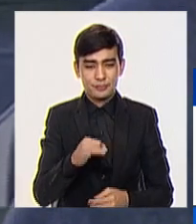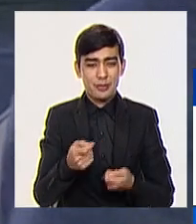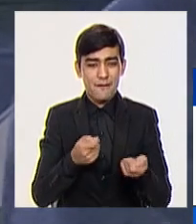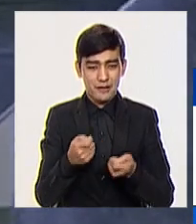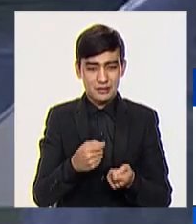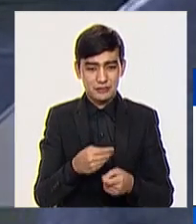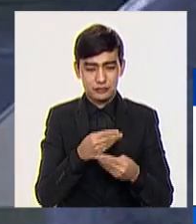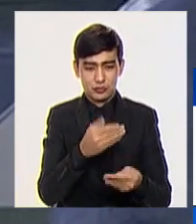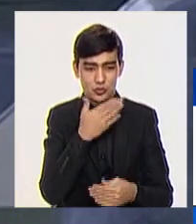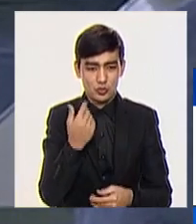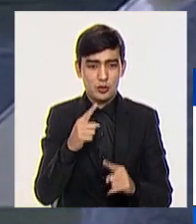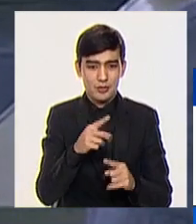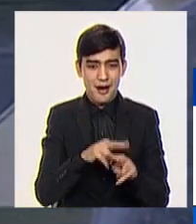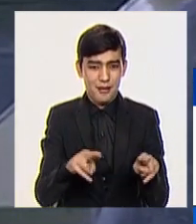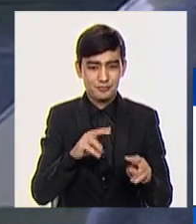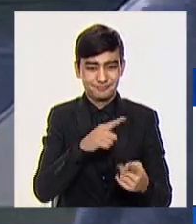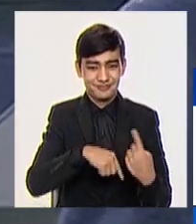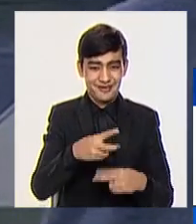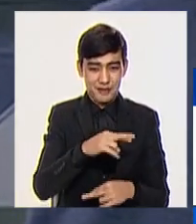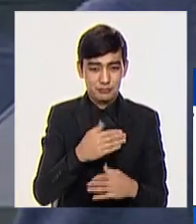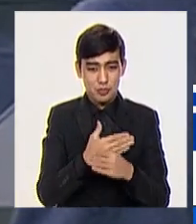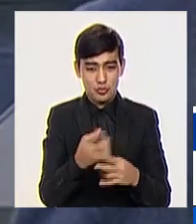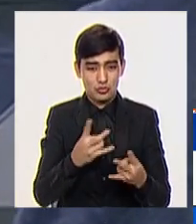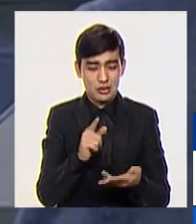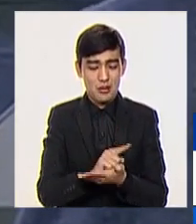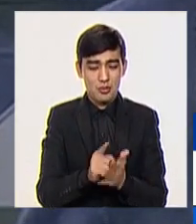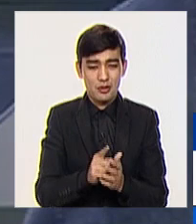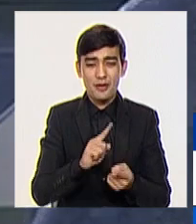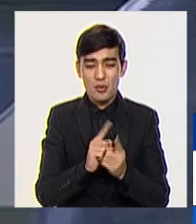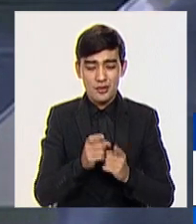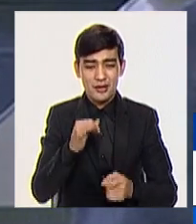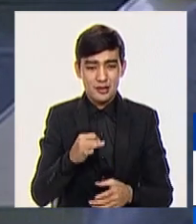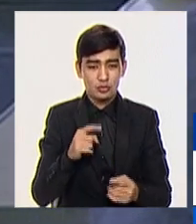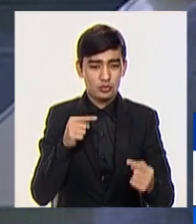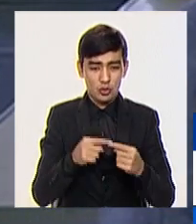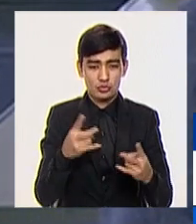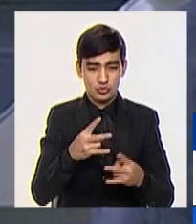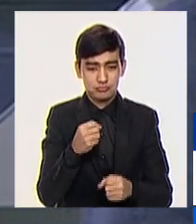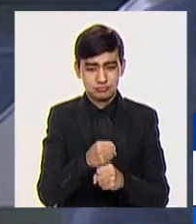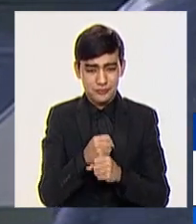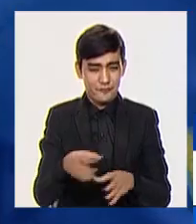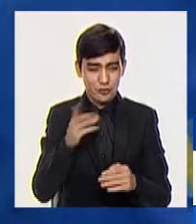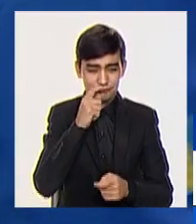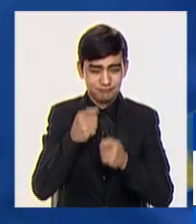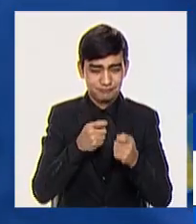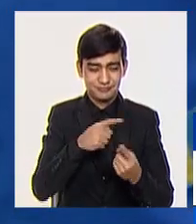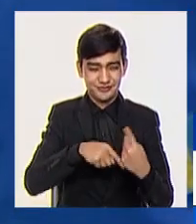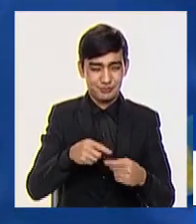правительства не доходит до вот таких вот предприятий. Значит, нам надо в корне менять. То есть надо точечно отрабатывать с каждым предприятием.